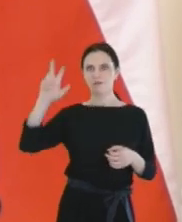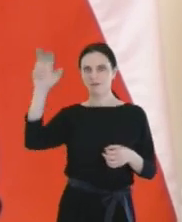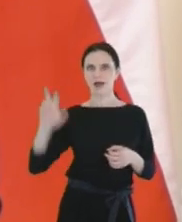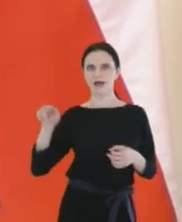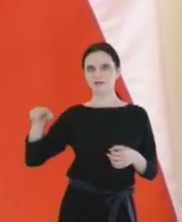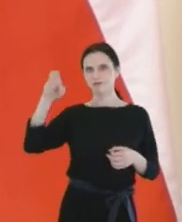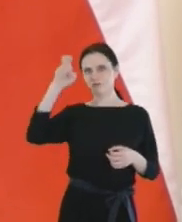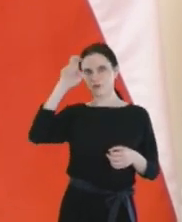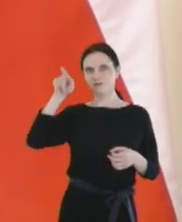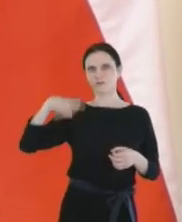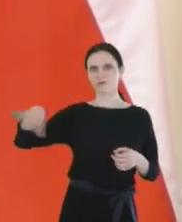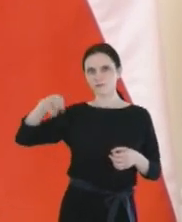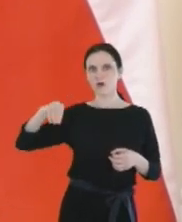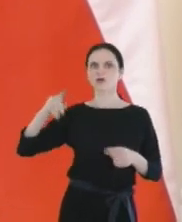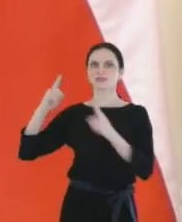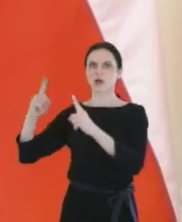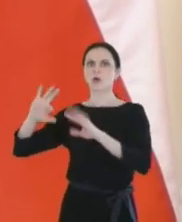ir apskritai apie saugumą pasaulyje.